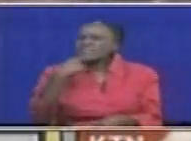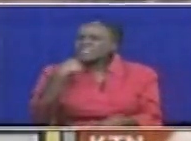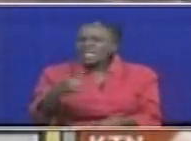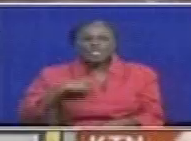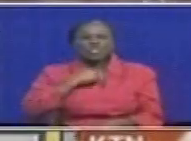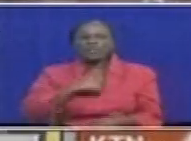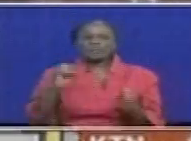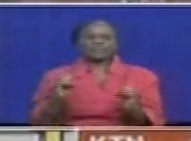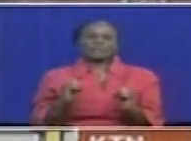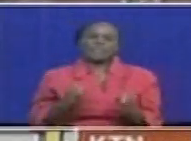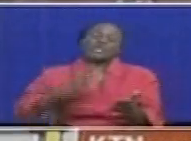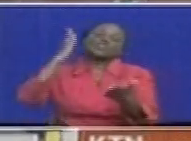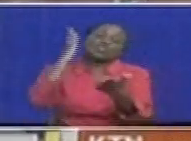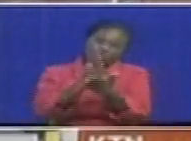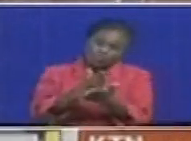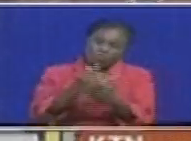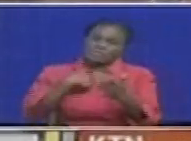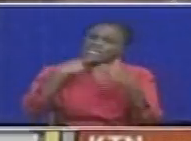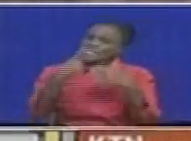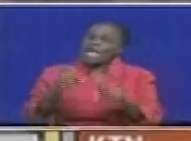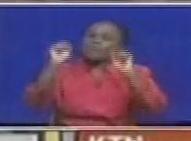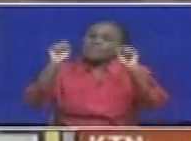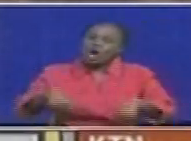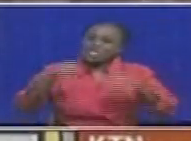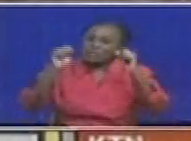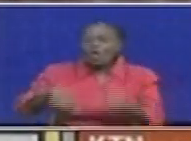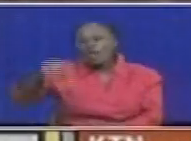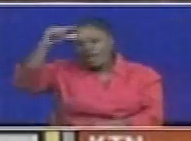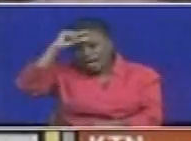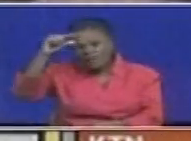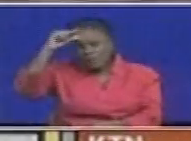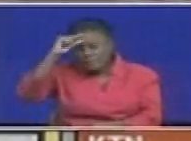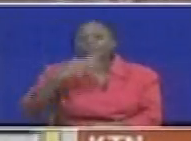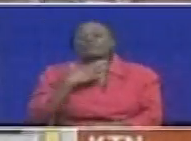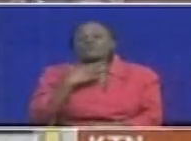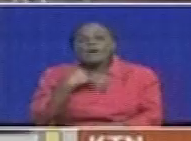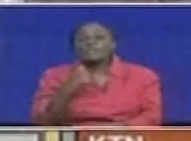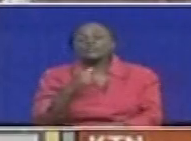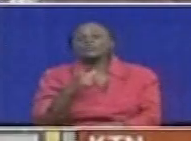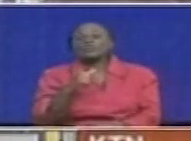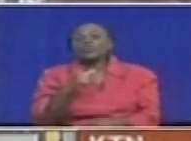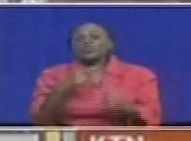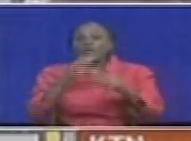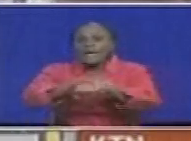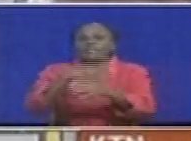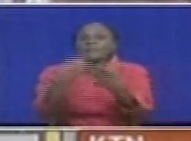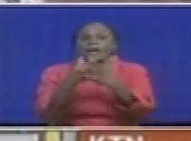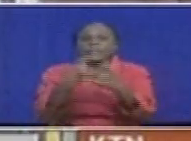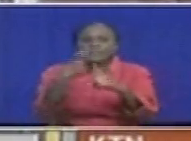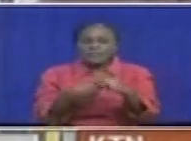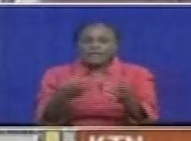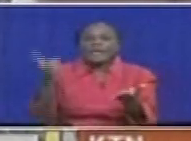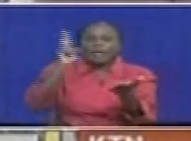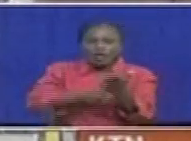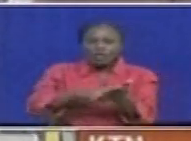I did say that it's possible that the government is doing some of these things because it wants to carry favors with the Western world. Tume record